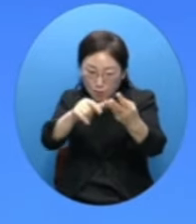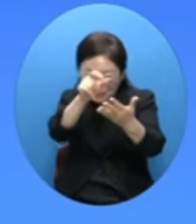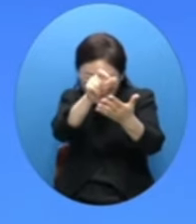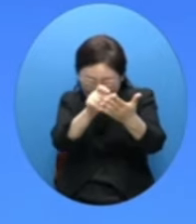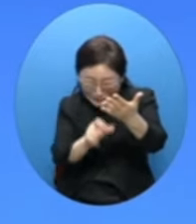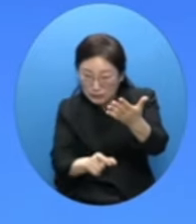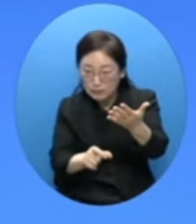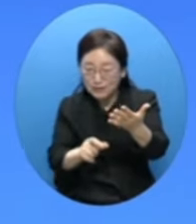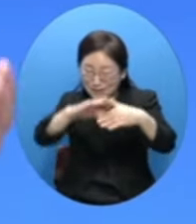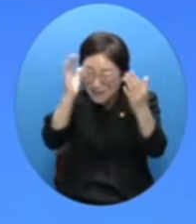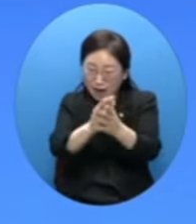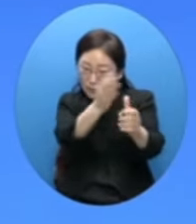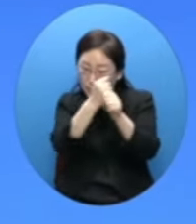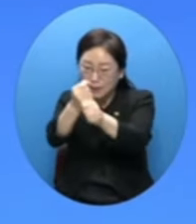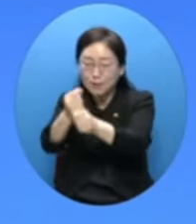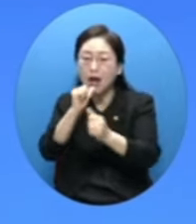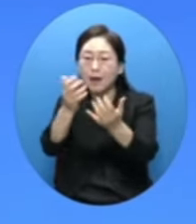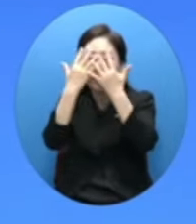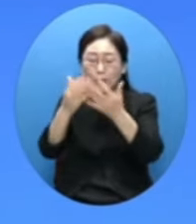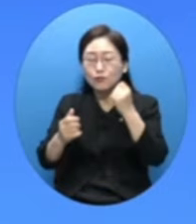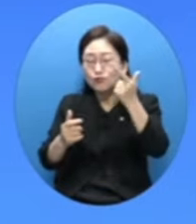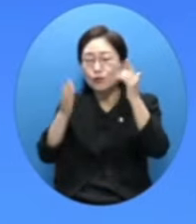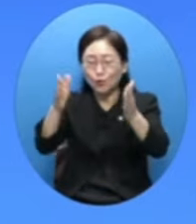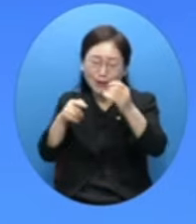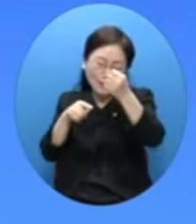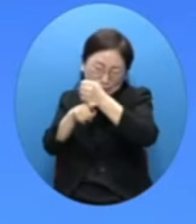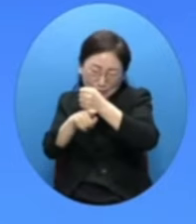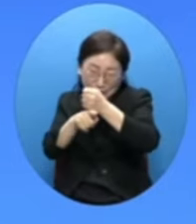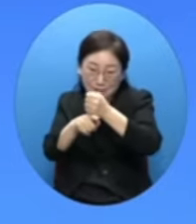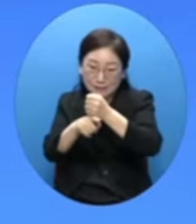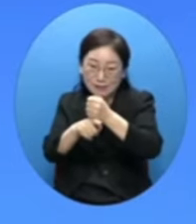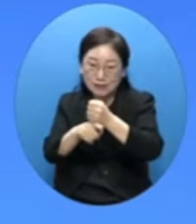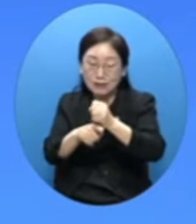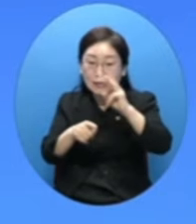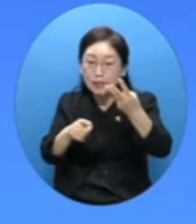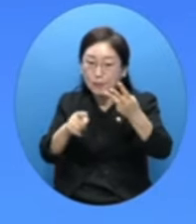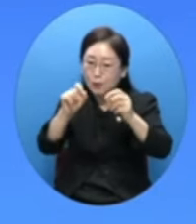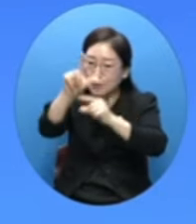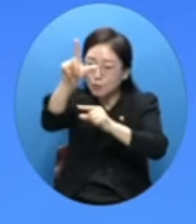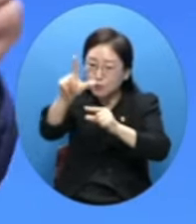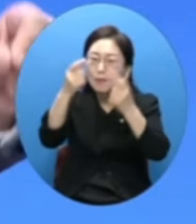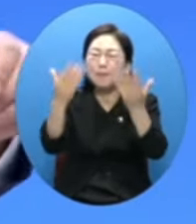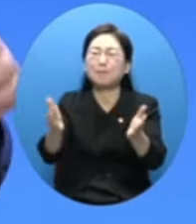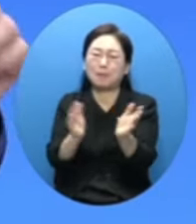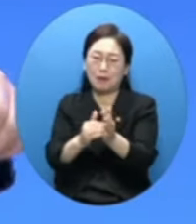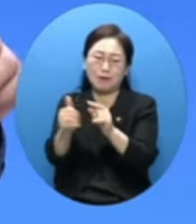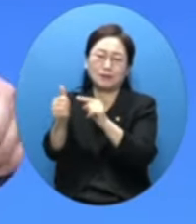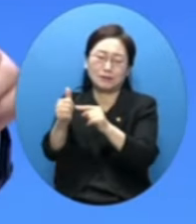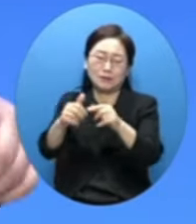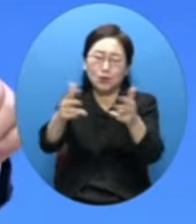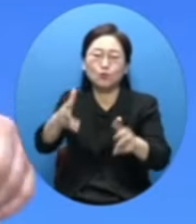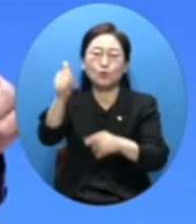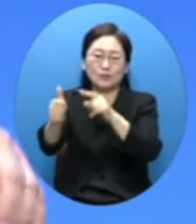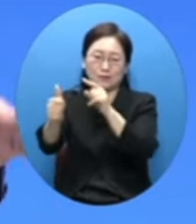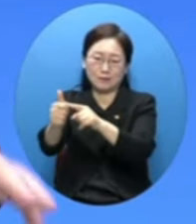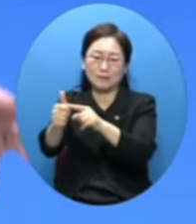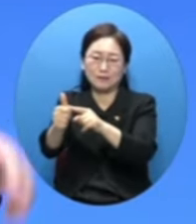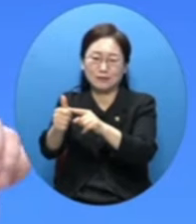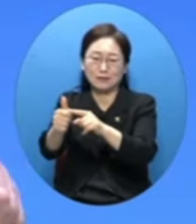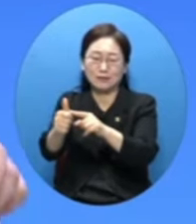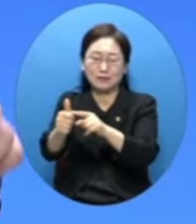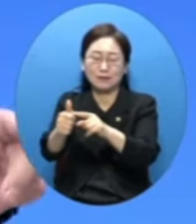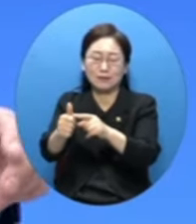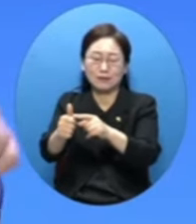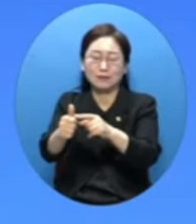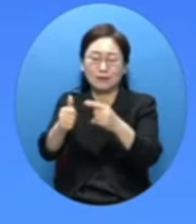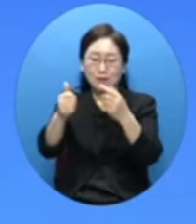갖고 6개월 동안 교사 받고 나서 300명 대분이 다 풀려 놨는데 그중에 한 분이 우리교회 그 남남자 그